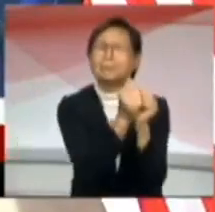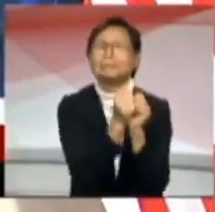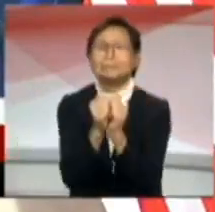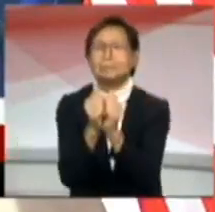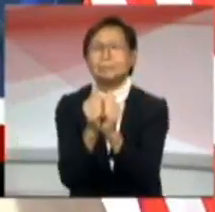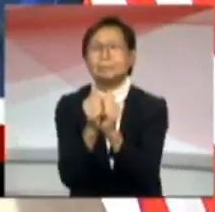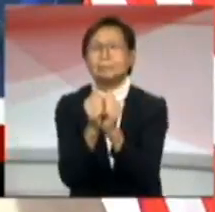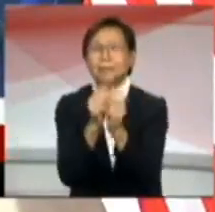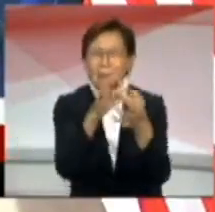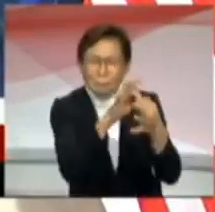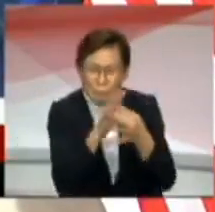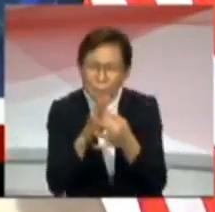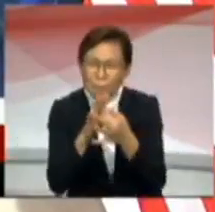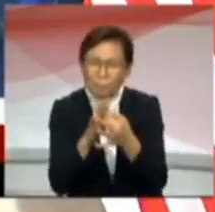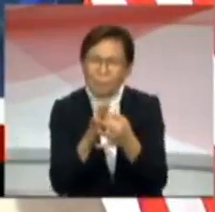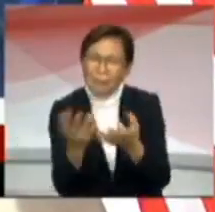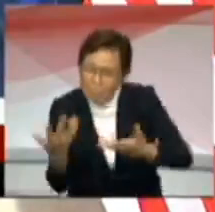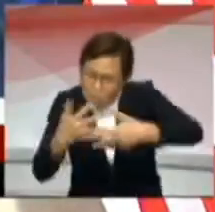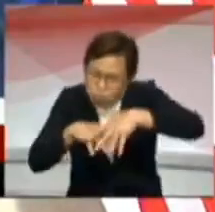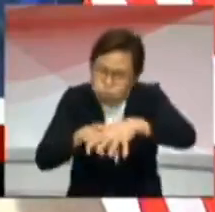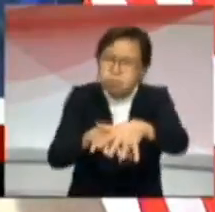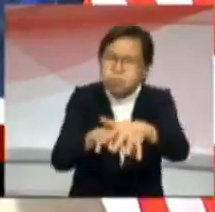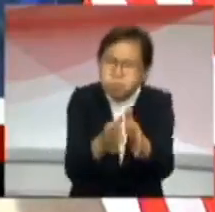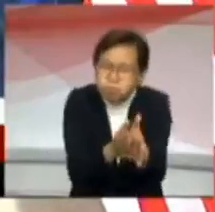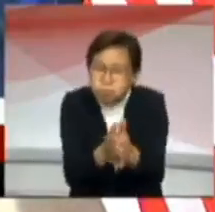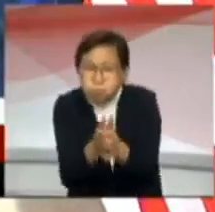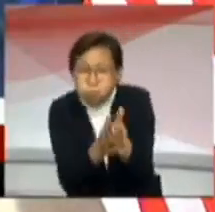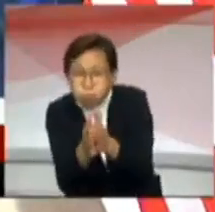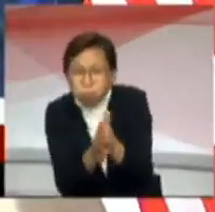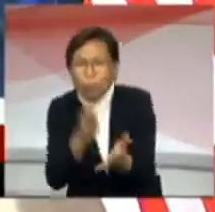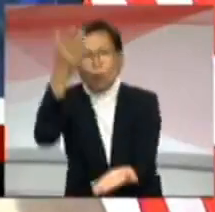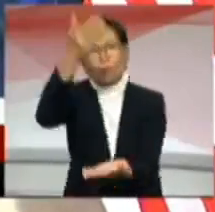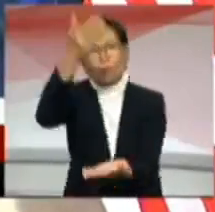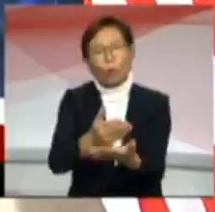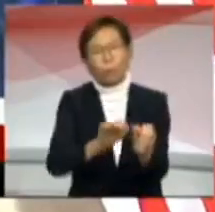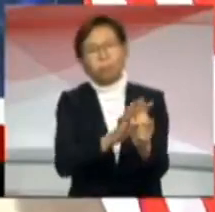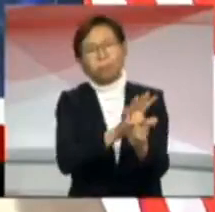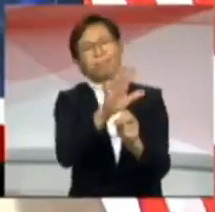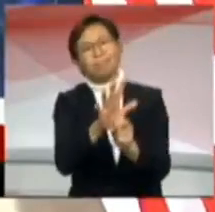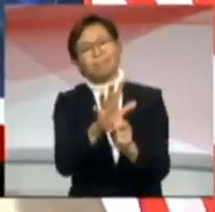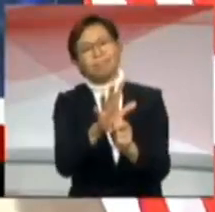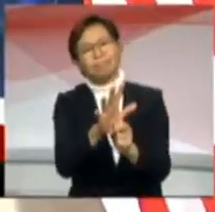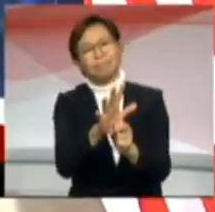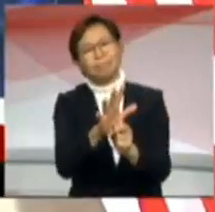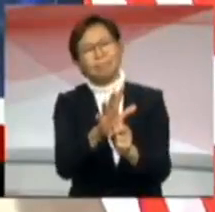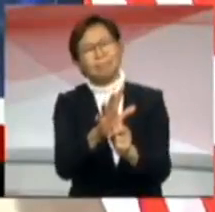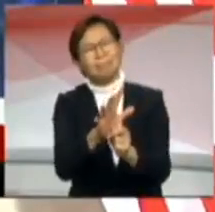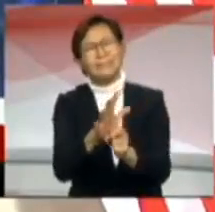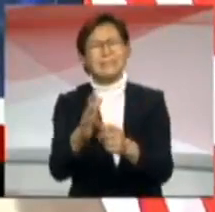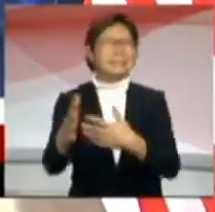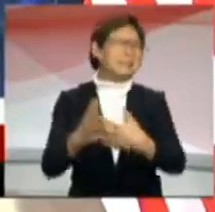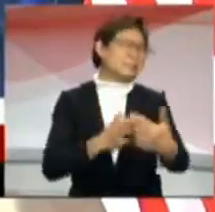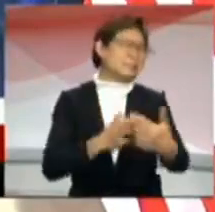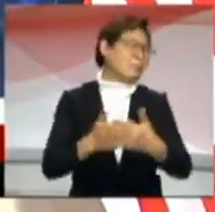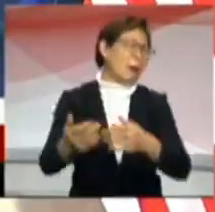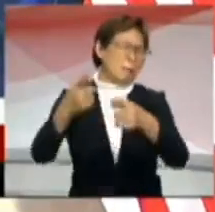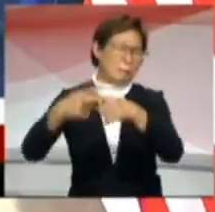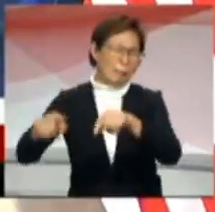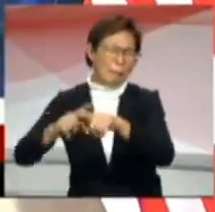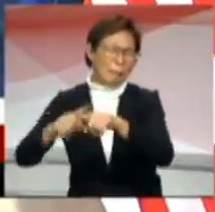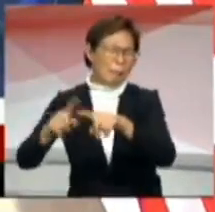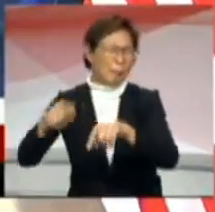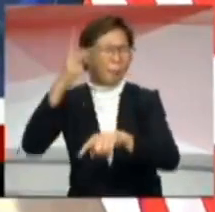bahu dan menggembleng usaha untuk memerangi obat komix plastik tanpa mengira perbedaan